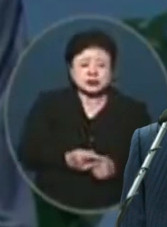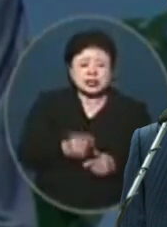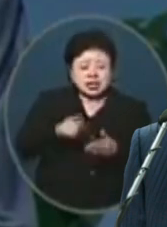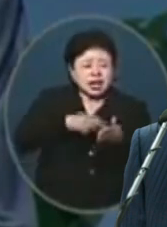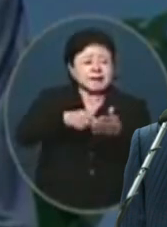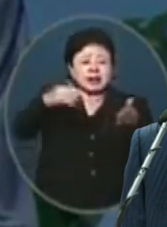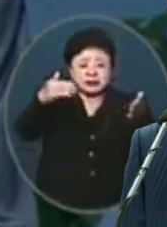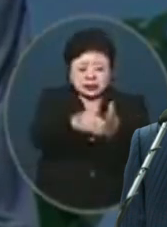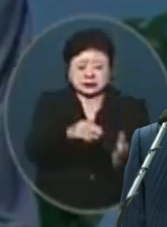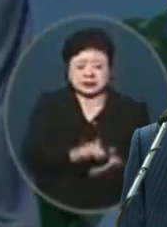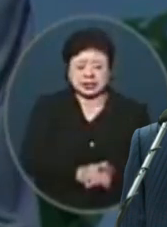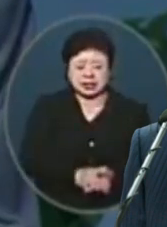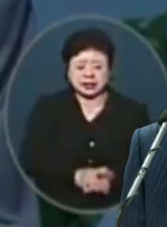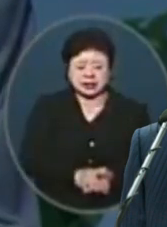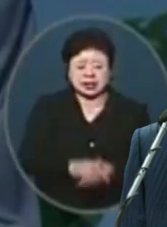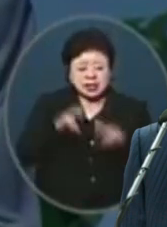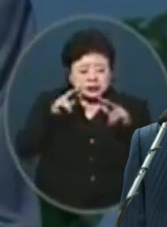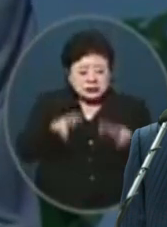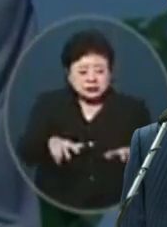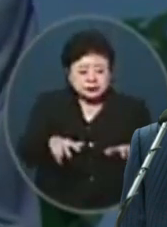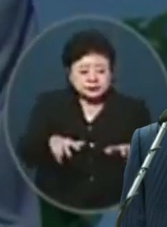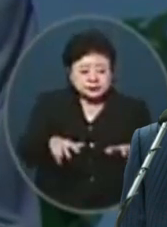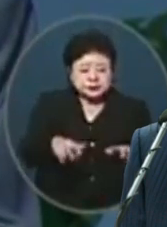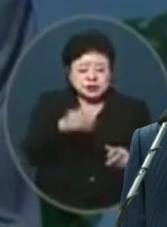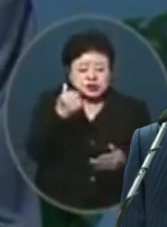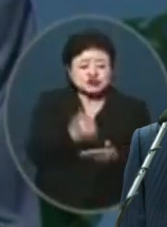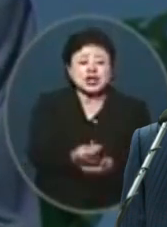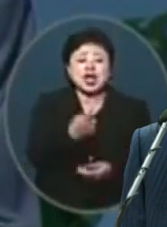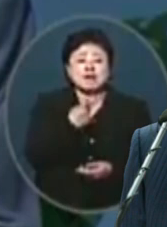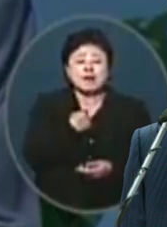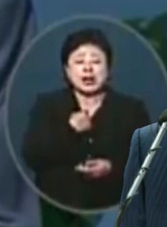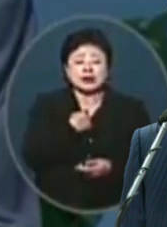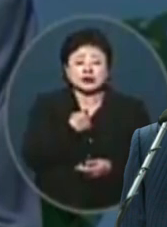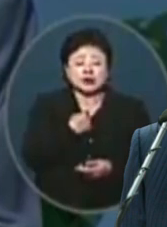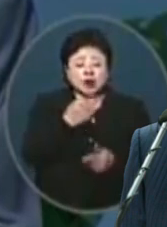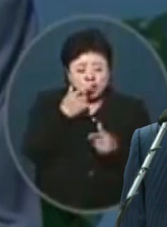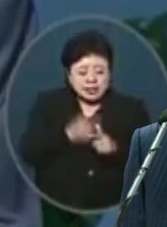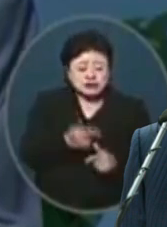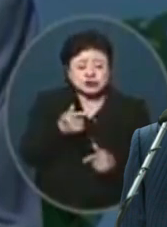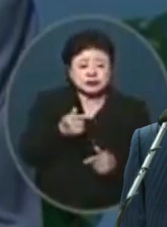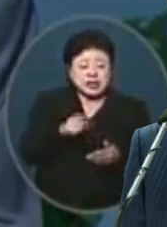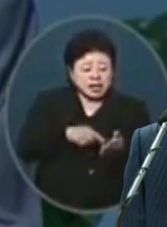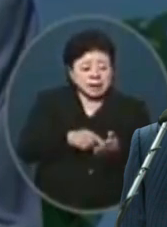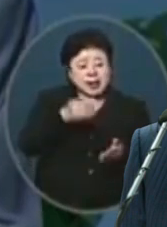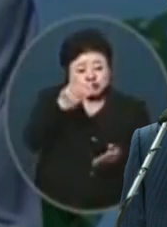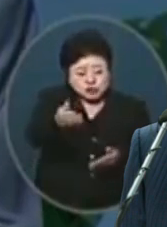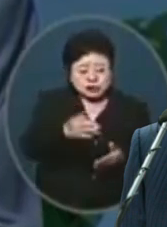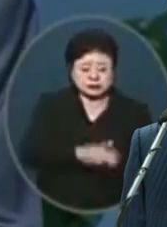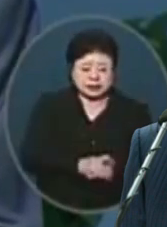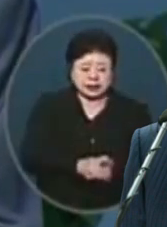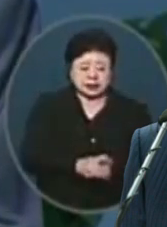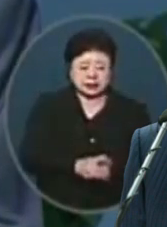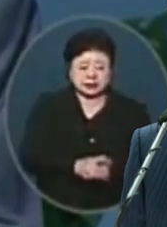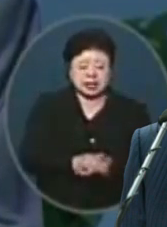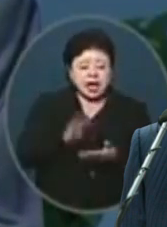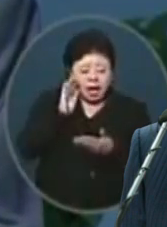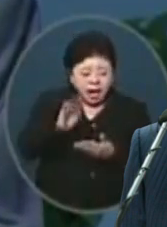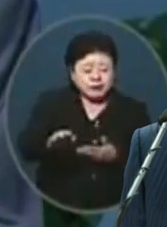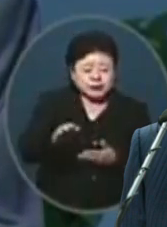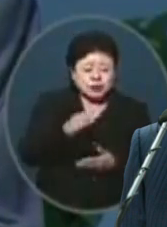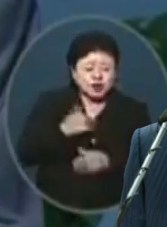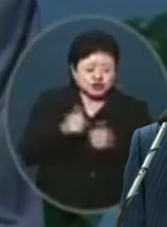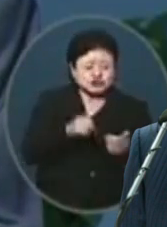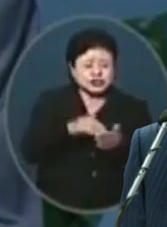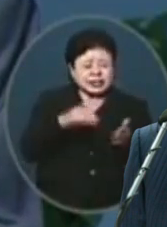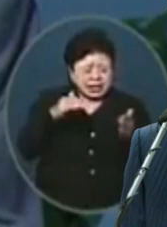청산했죠. 지금 죄를 짓고 있는 것도 예수님이 청산을 하는 거예요. 그럼 장차 내가 죽을